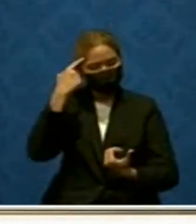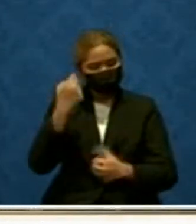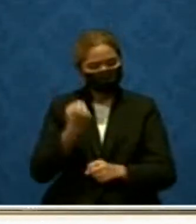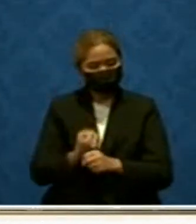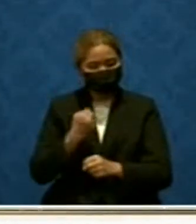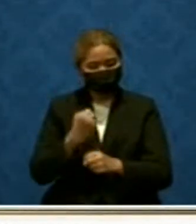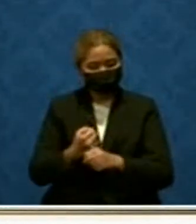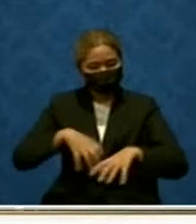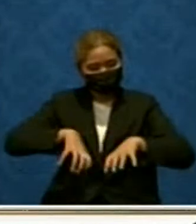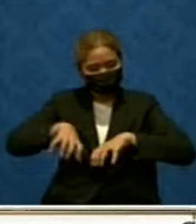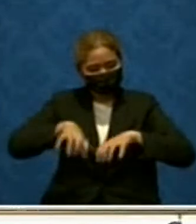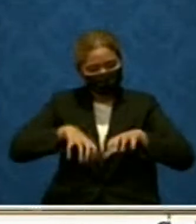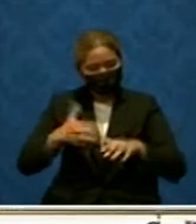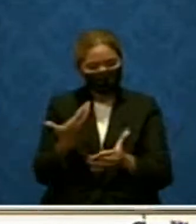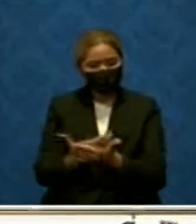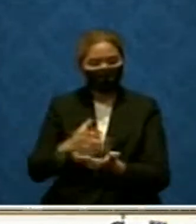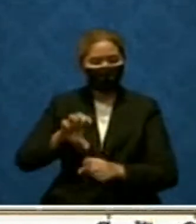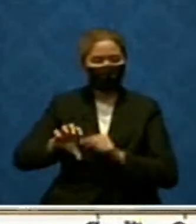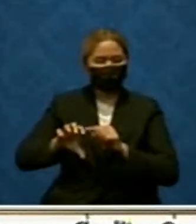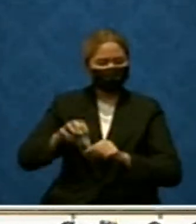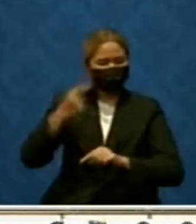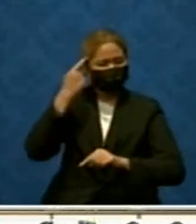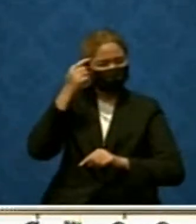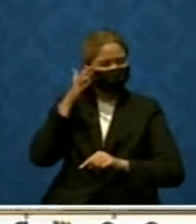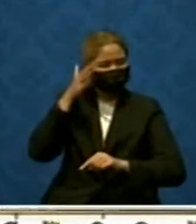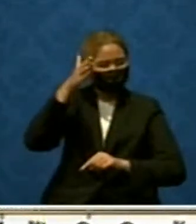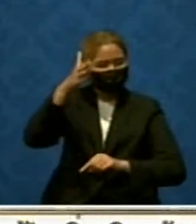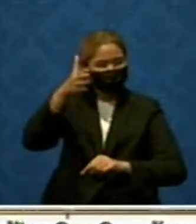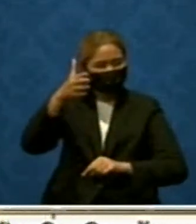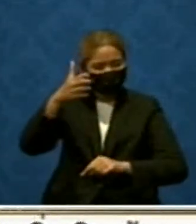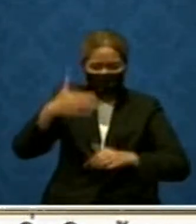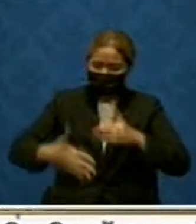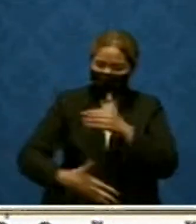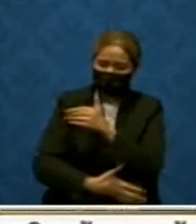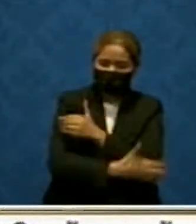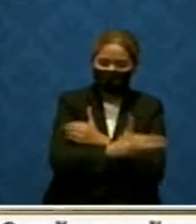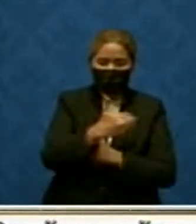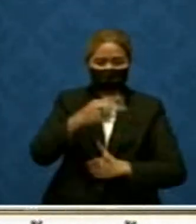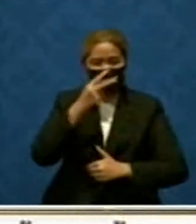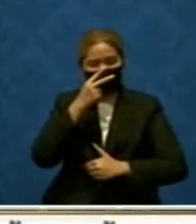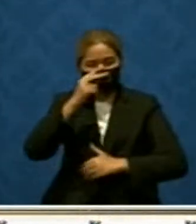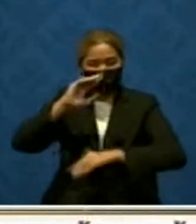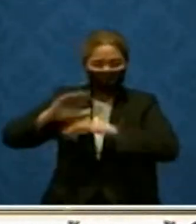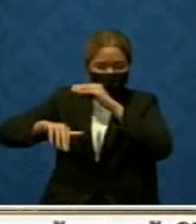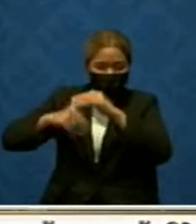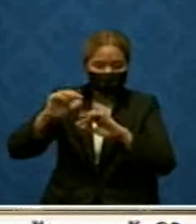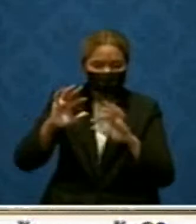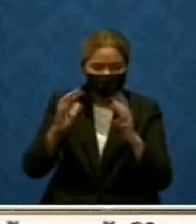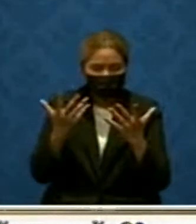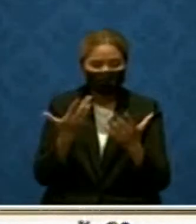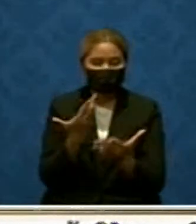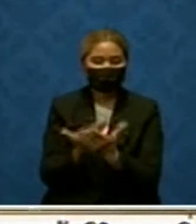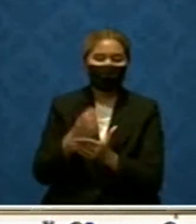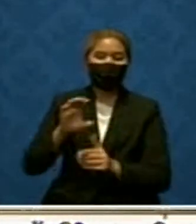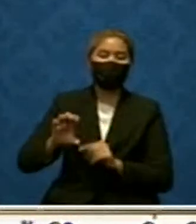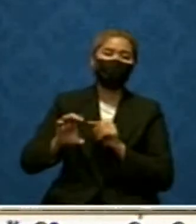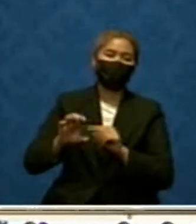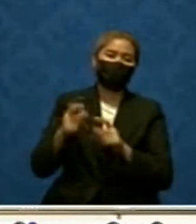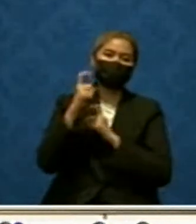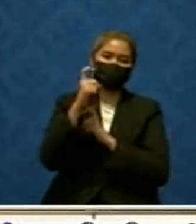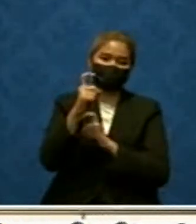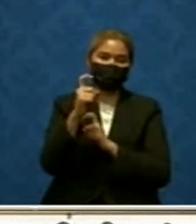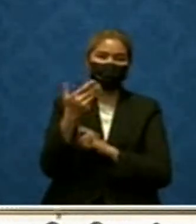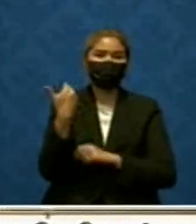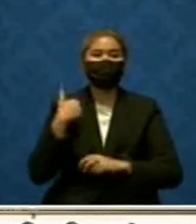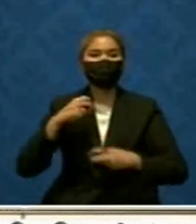ปีนี้ ไม่เหนอนาคตเลยนะครับอยางที่ผมบอกไ้ตงแต่ต้นครัว่าเป็นการทำงบที่อัตรายนะครั